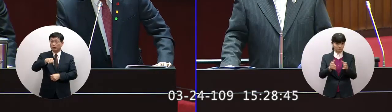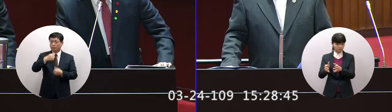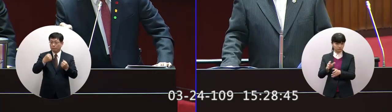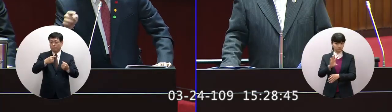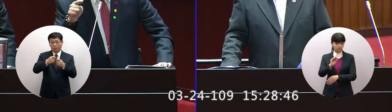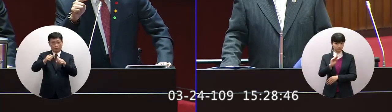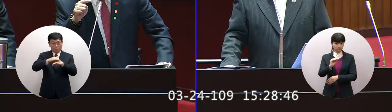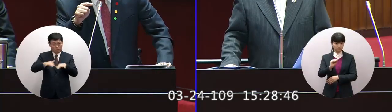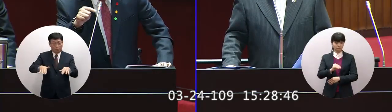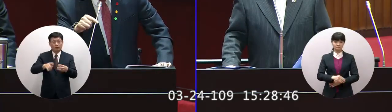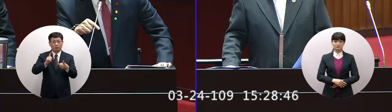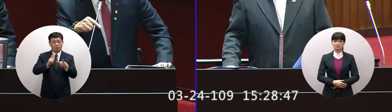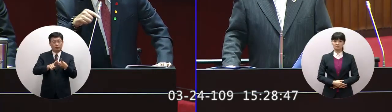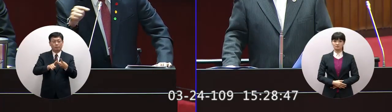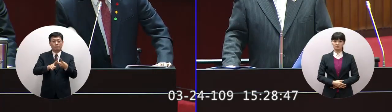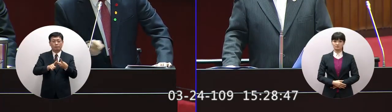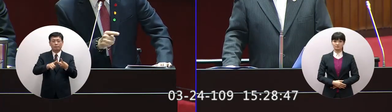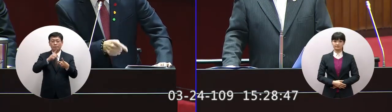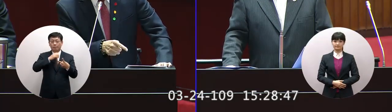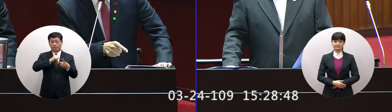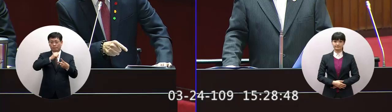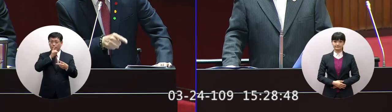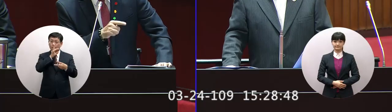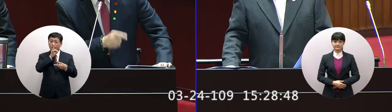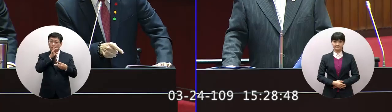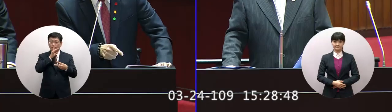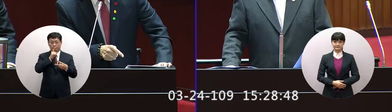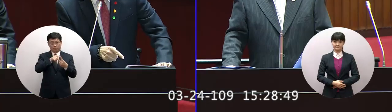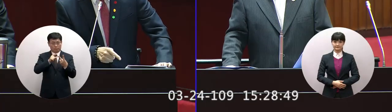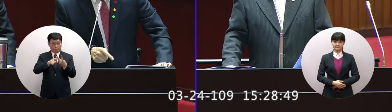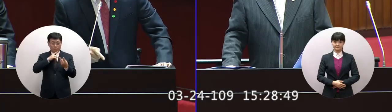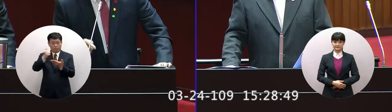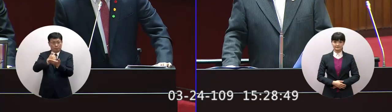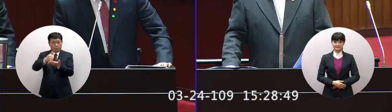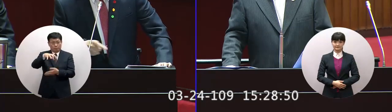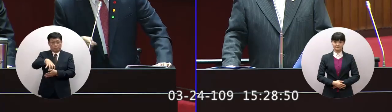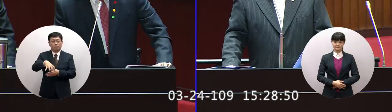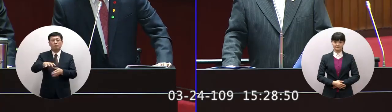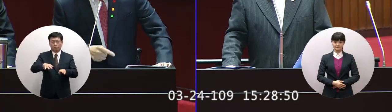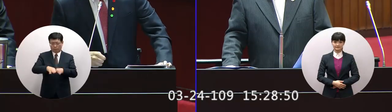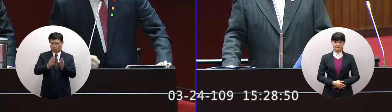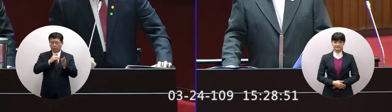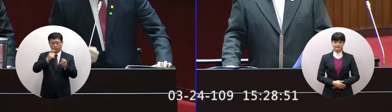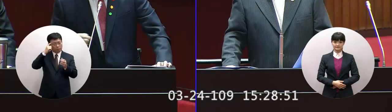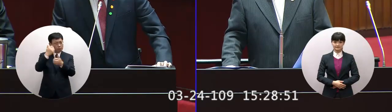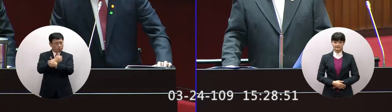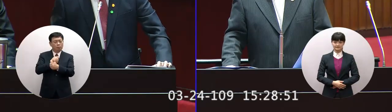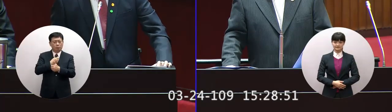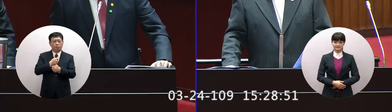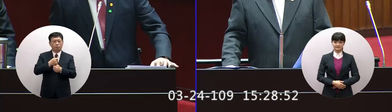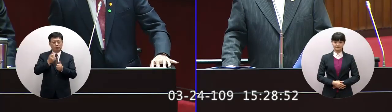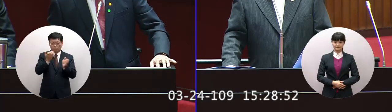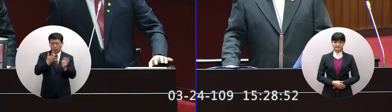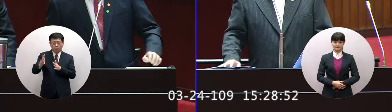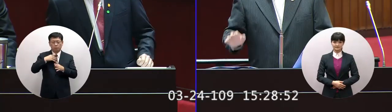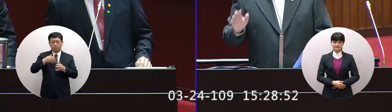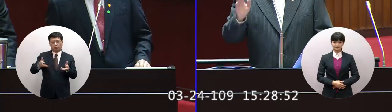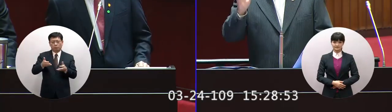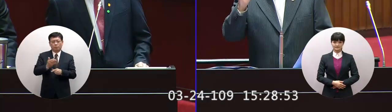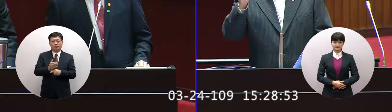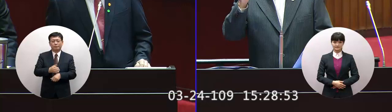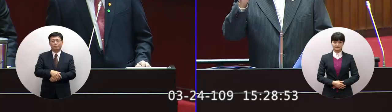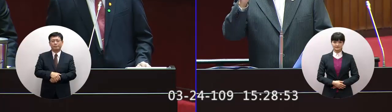在永安以及我们的台中的接收站，这个我们都有考虑了，现在都正在进